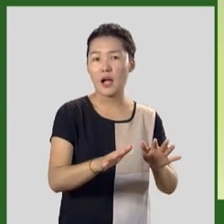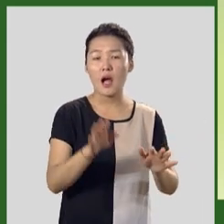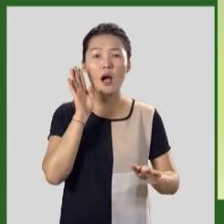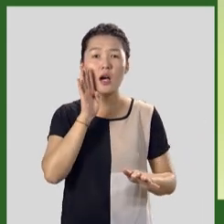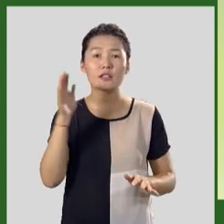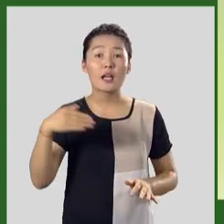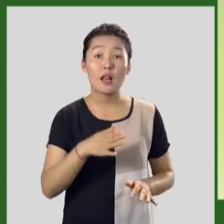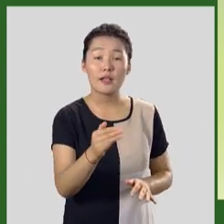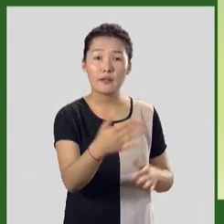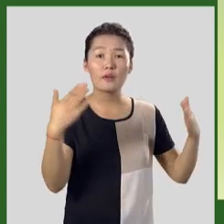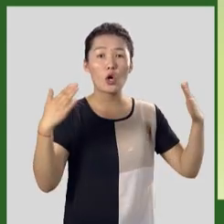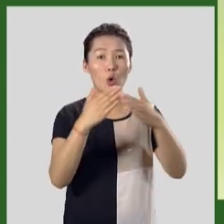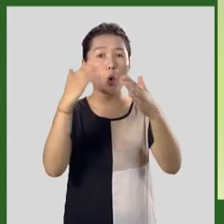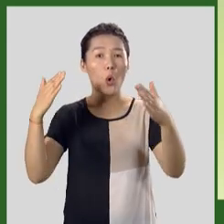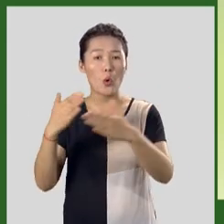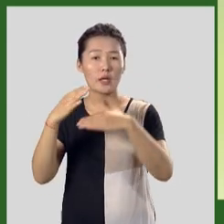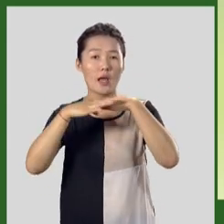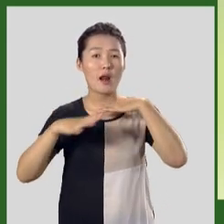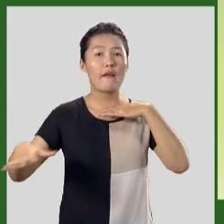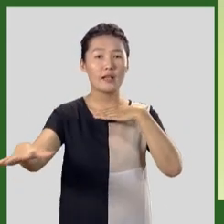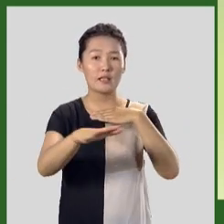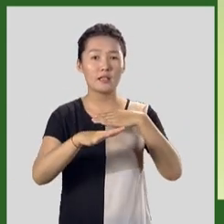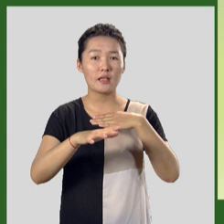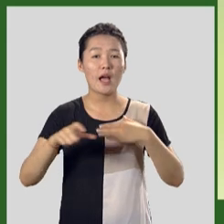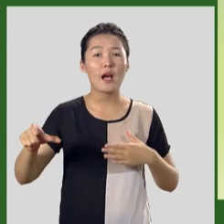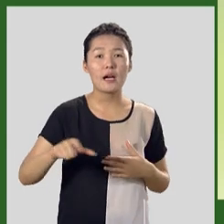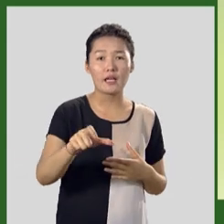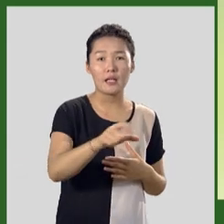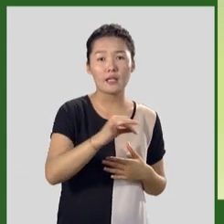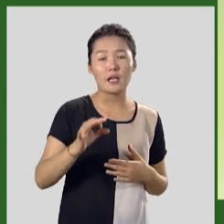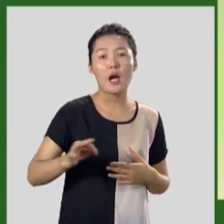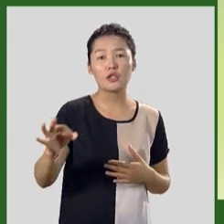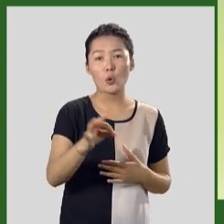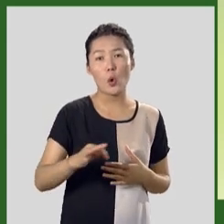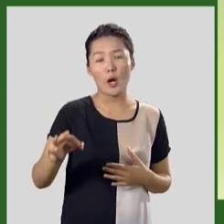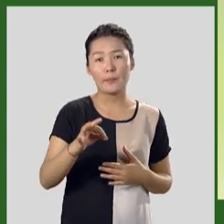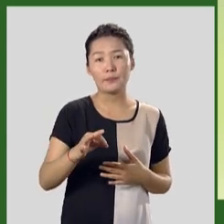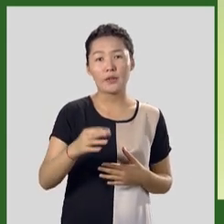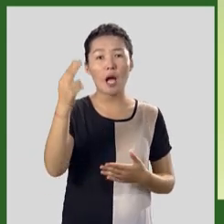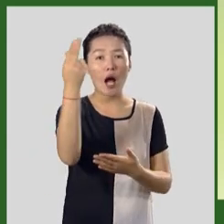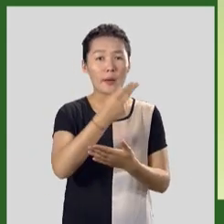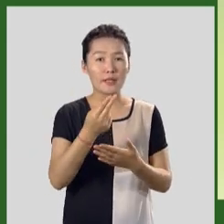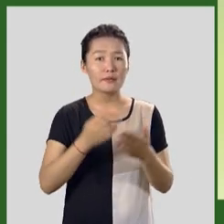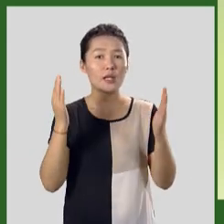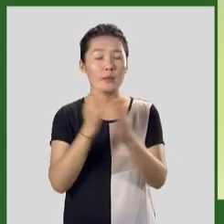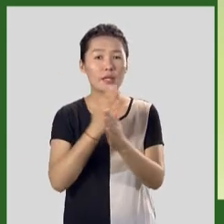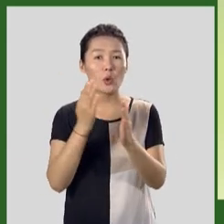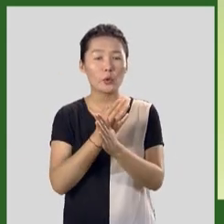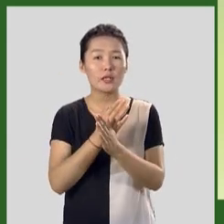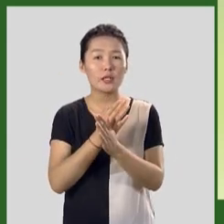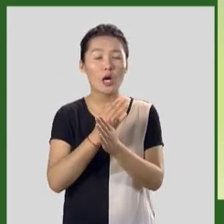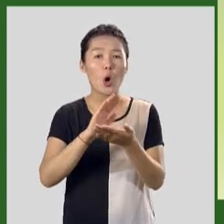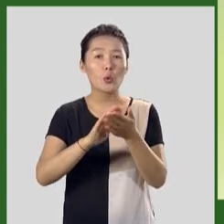заливы, горы, равнины, реки и озера, описывали природные